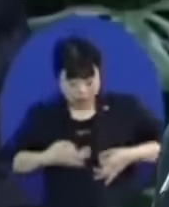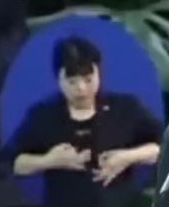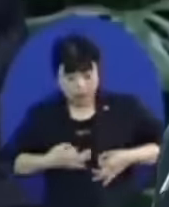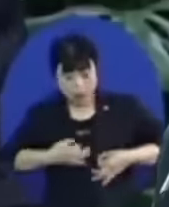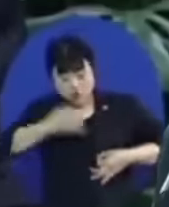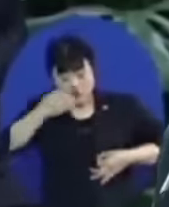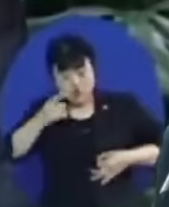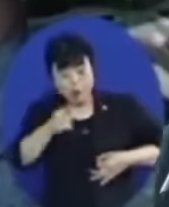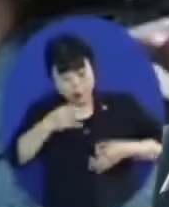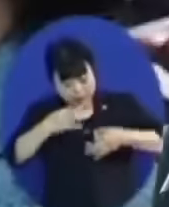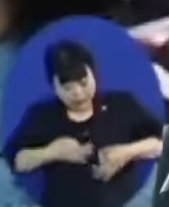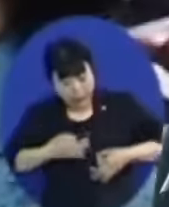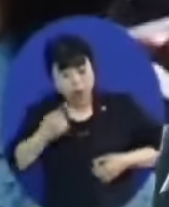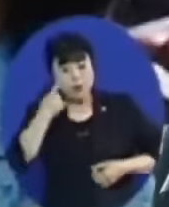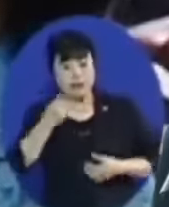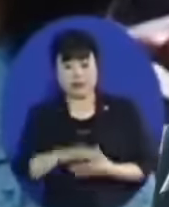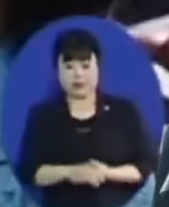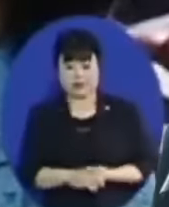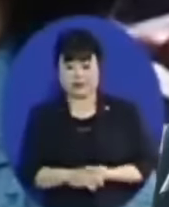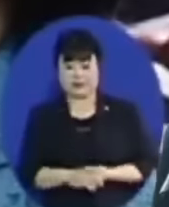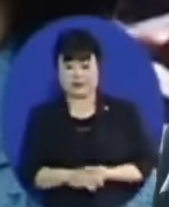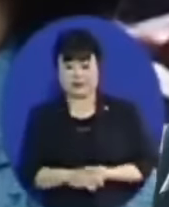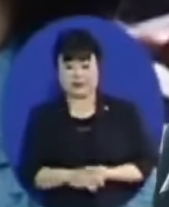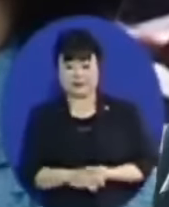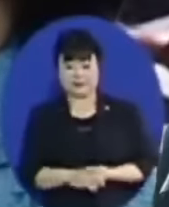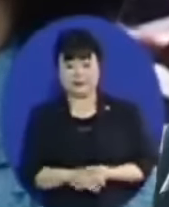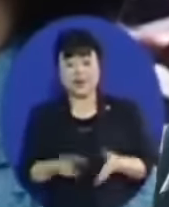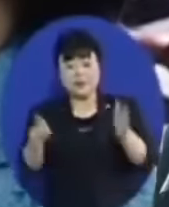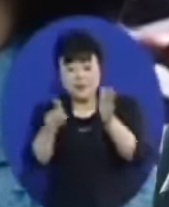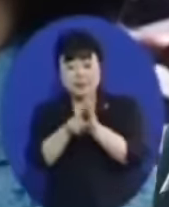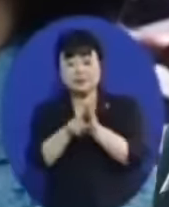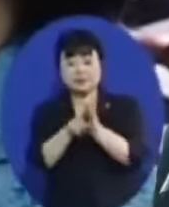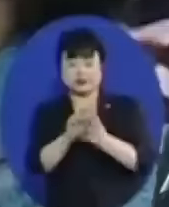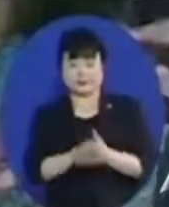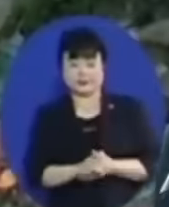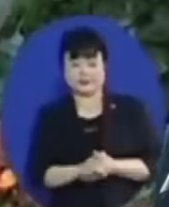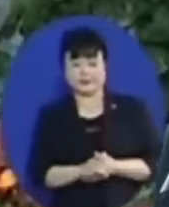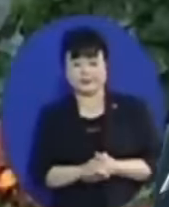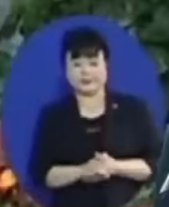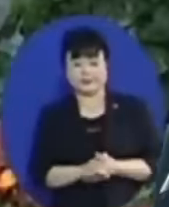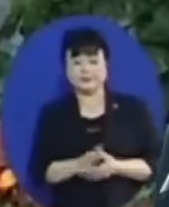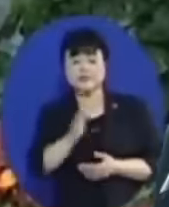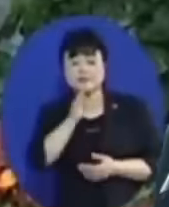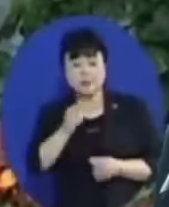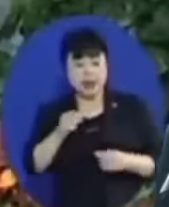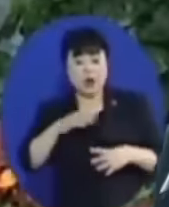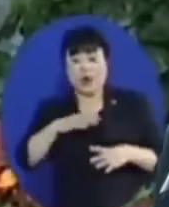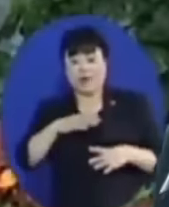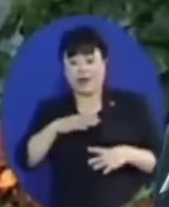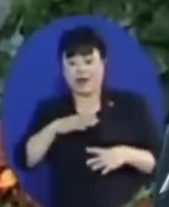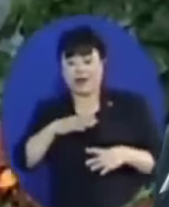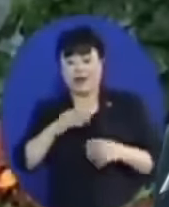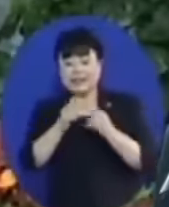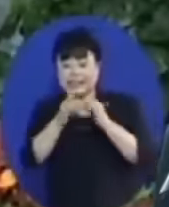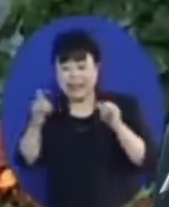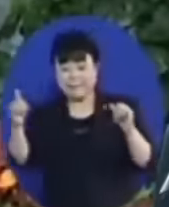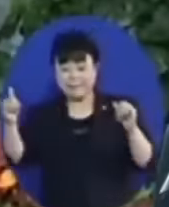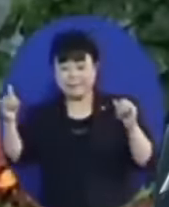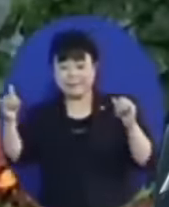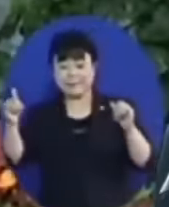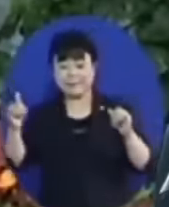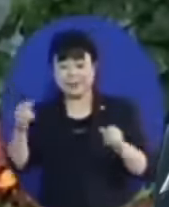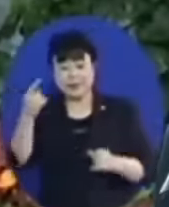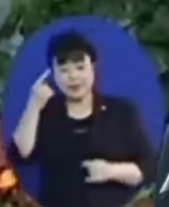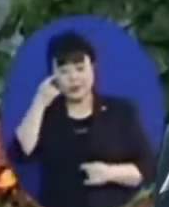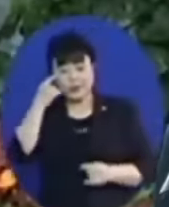꿈을 꾸고 있는가를 늘 생각하시기 바랍니다. 그리고 믿음이란 참 놀라운 것입니다. 사람은